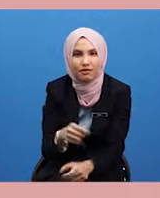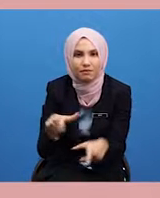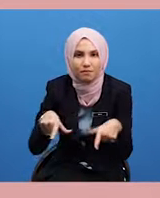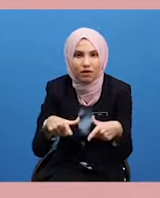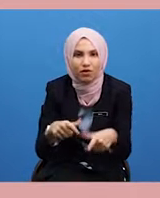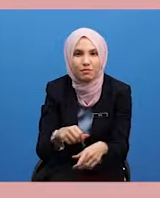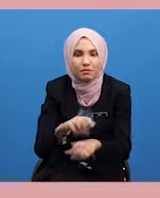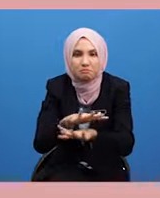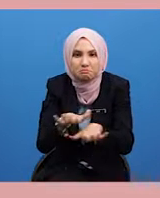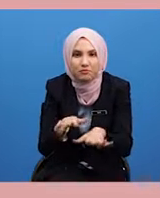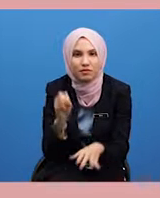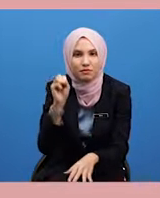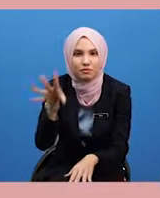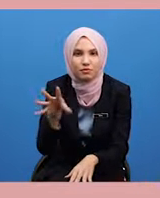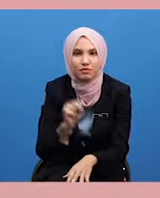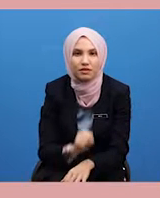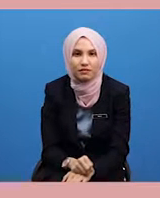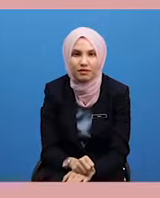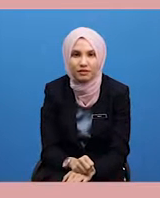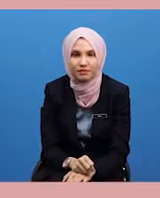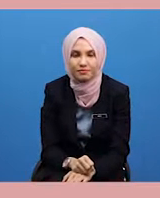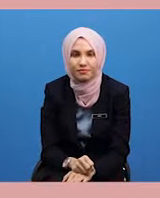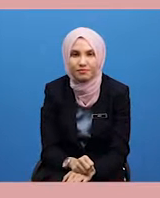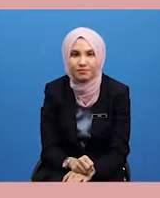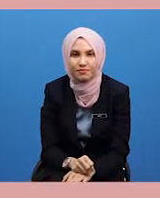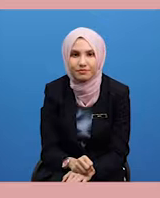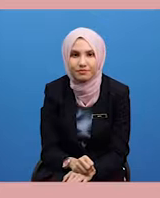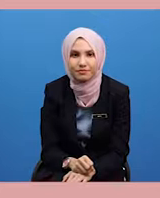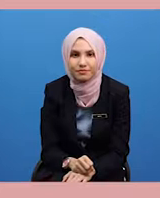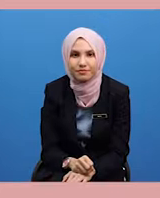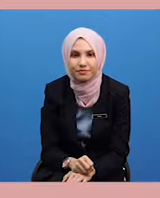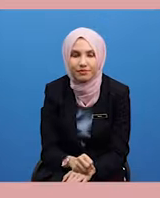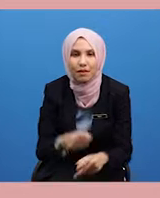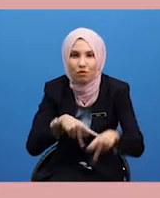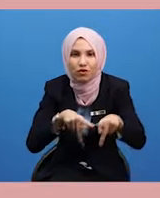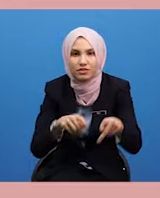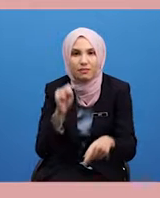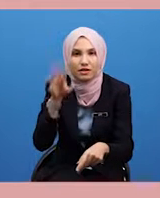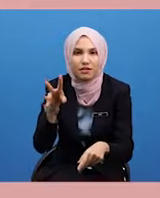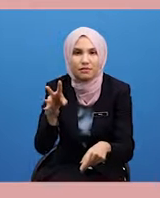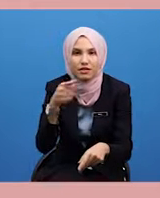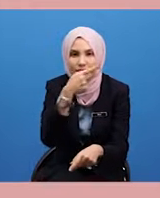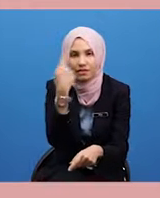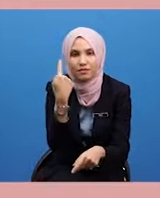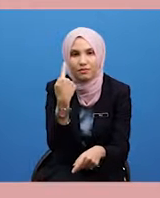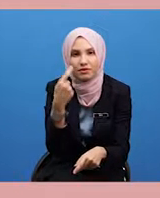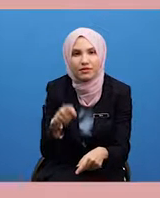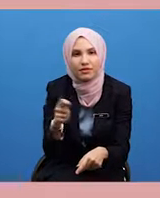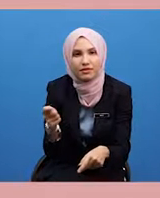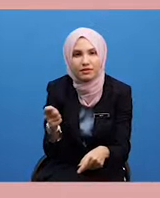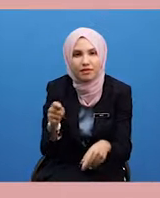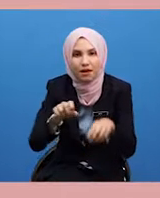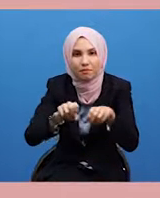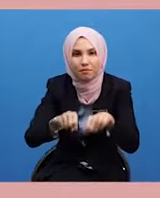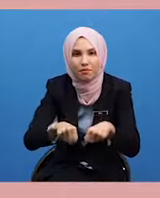berlaku apabila kotiledon ini berkembang. Proses pengembangan kotiledon ini akan